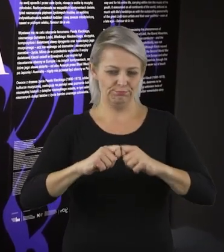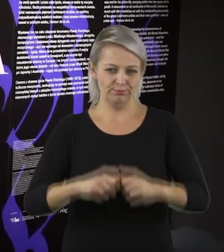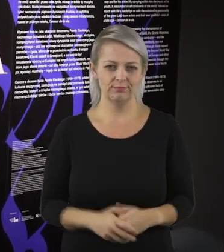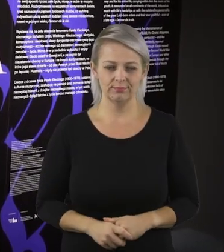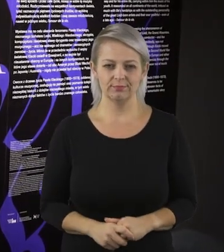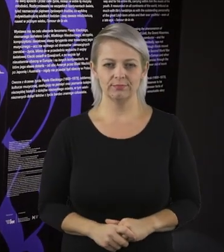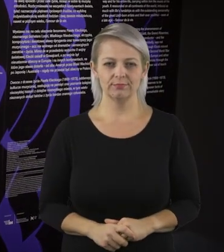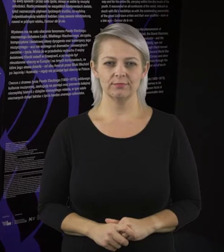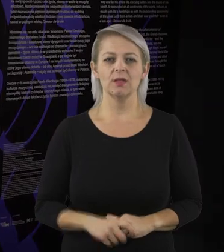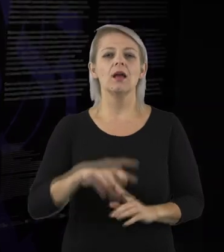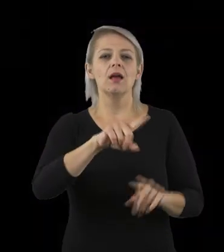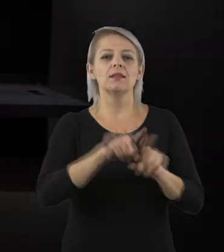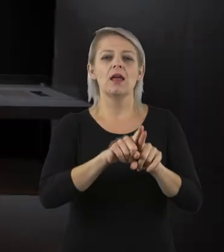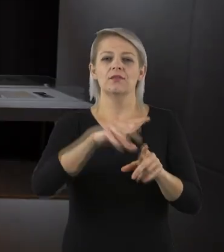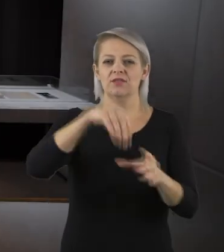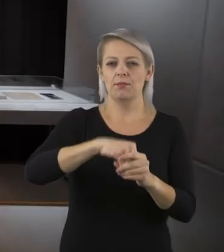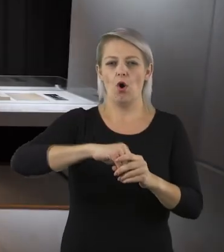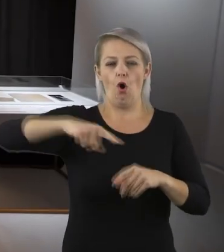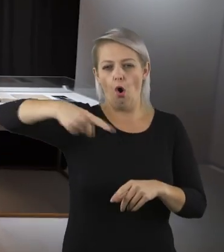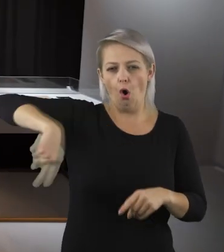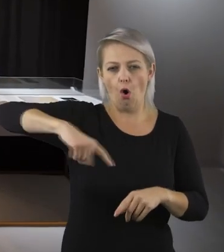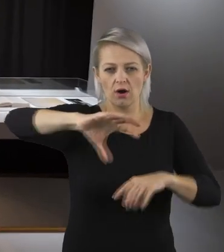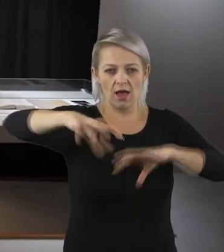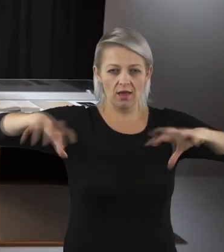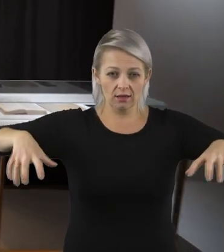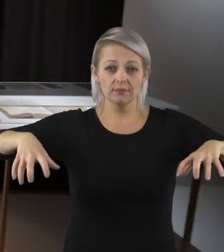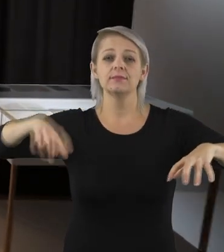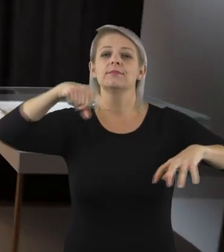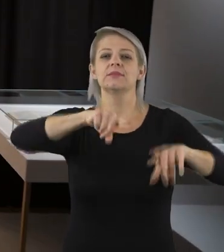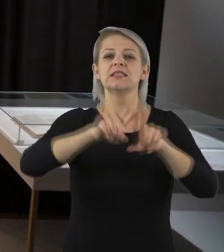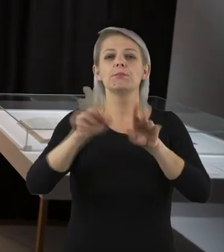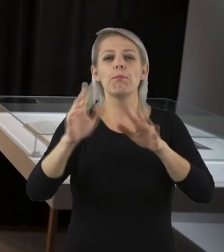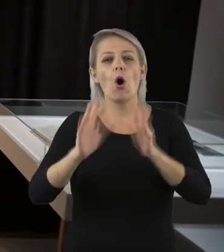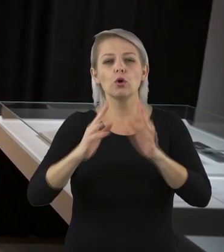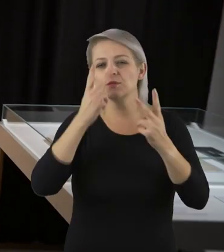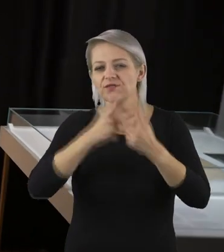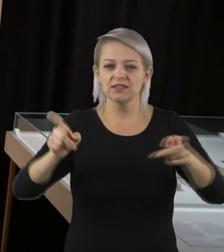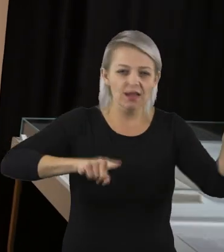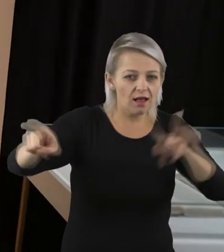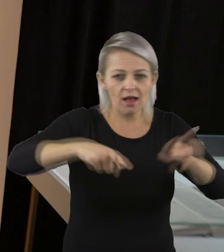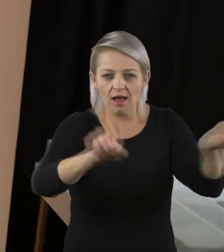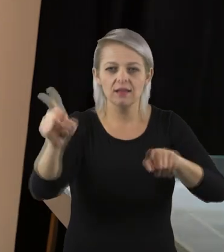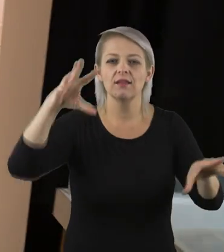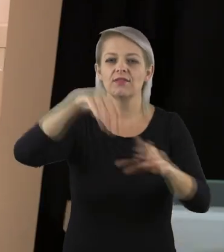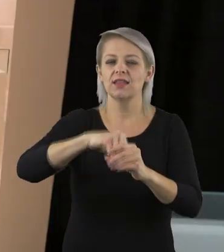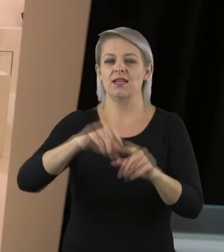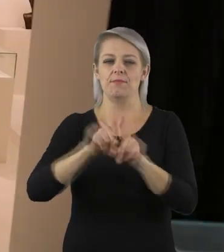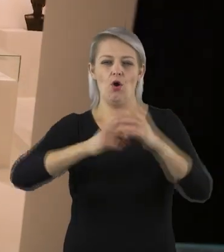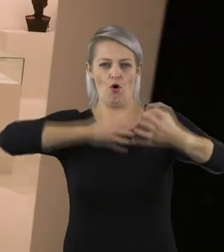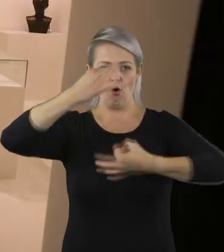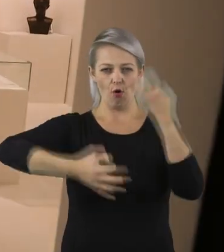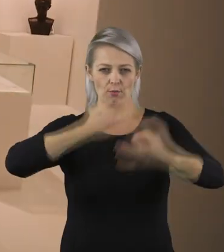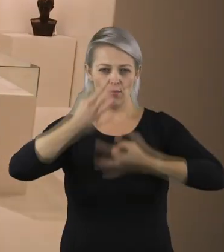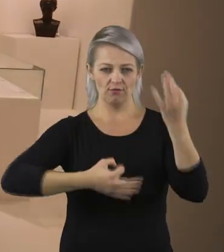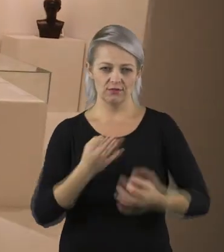losami trojga przyjaciół, rozmieszczona została na planie okręgów. Nielinearny sposób zwiedzania umożliwia